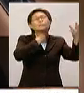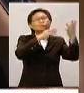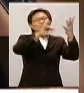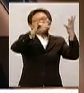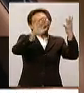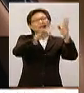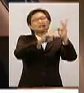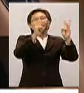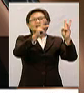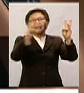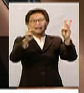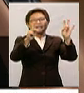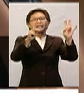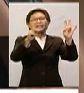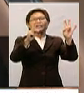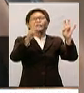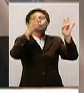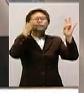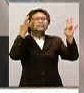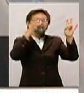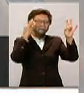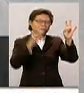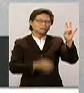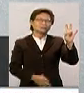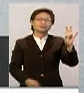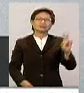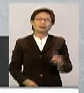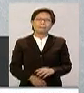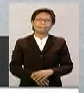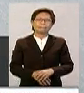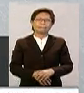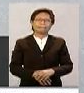Bahru, Kota Kinabalu dan Kuching.